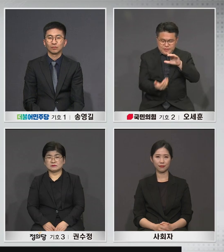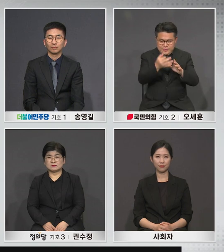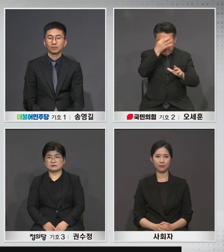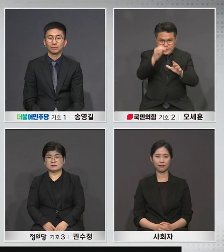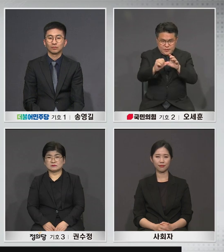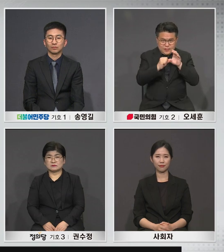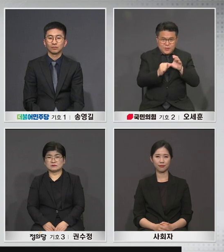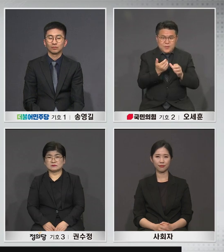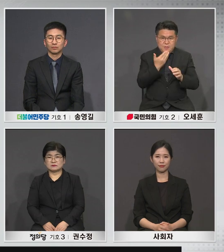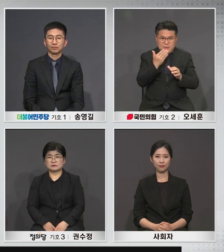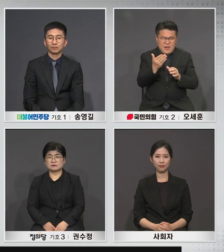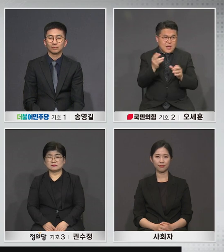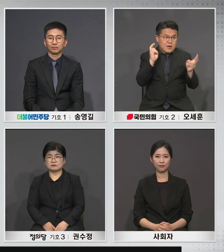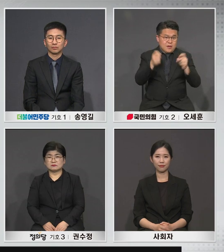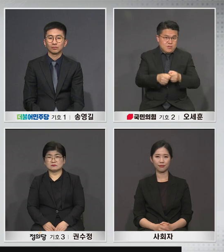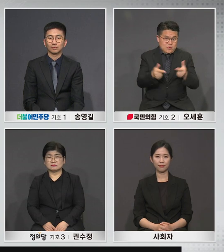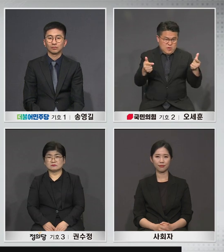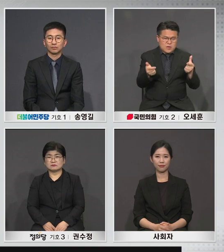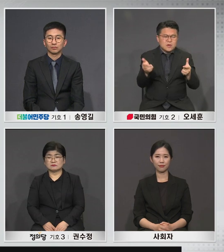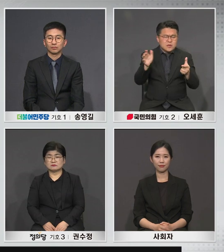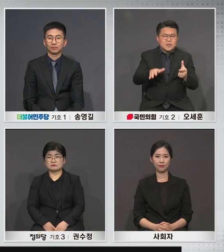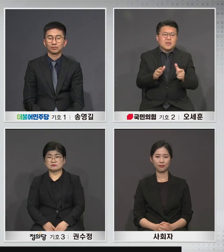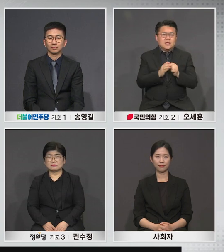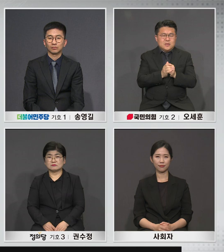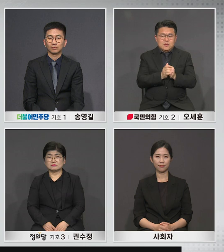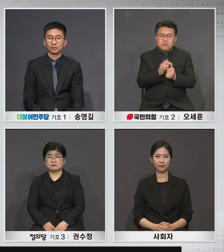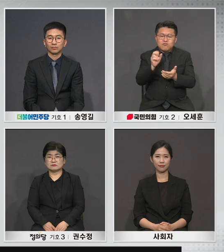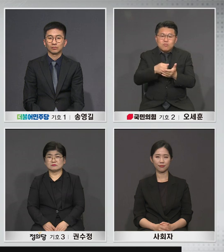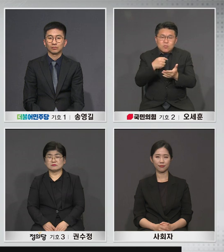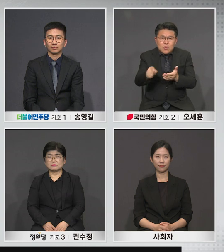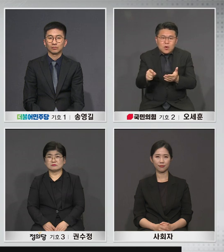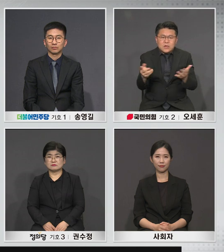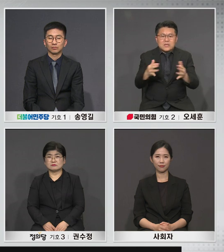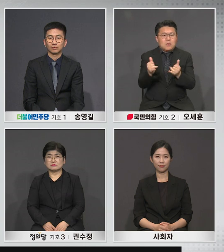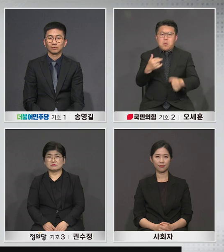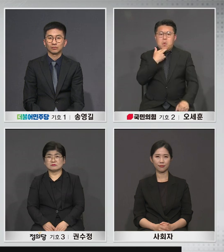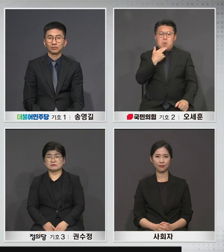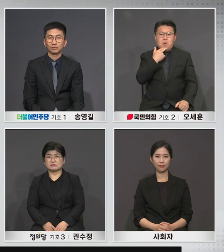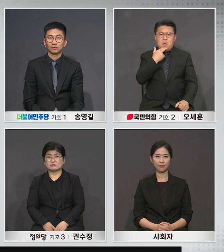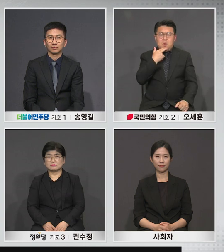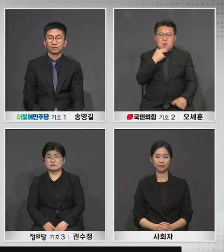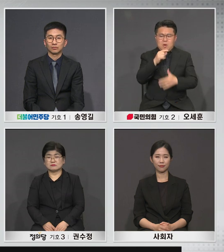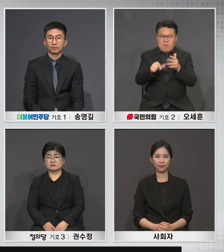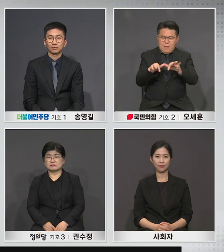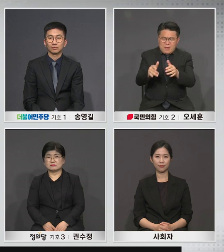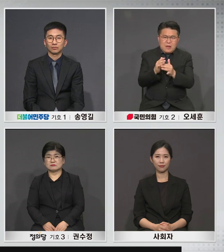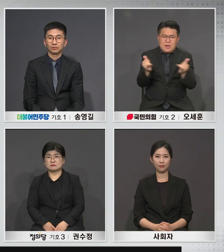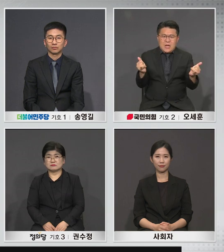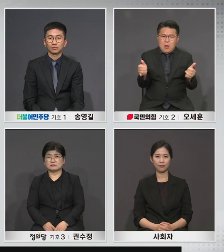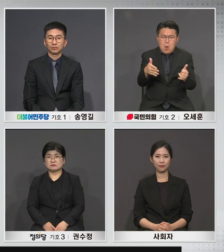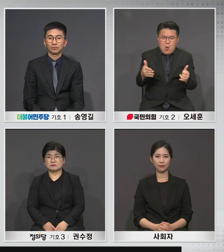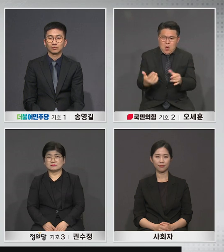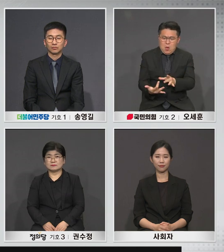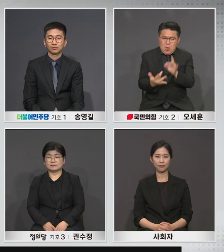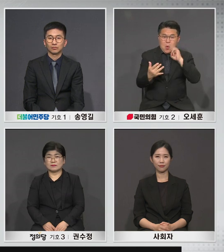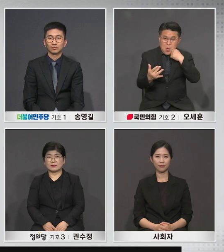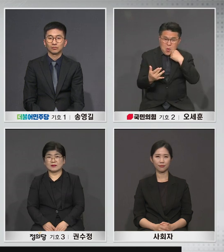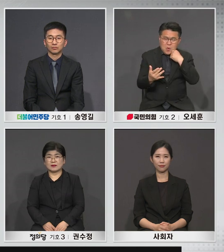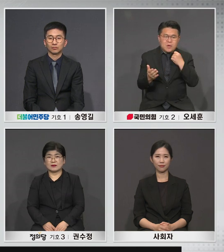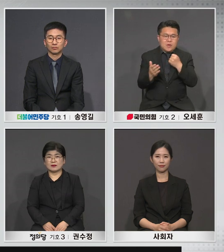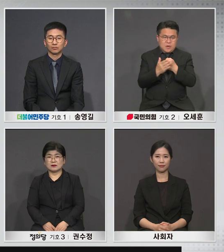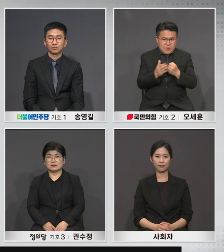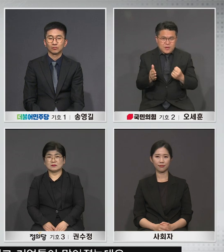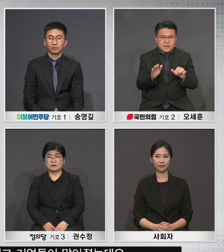구하지 못해서 힘들어할 정도로 사람을 구하려고 노력 중입니다. 따라서 청년취업사관학교를